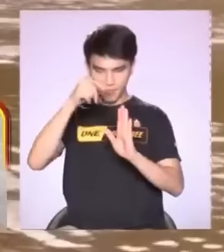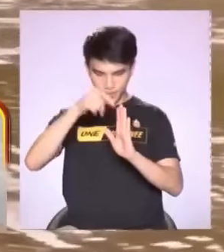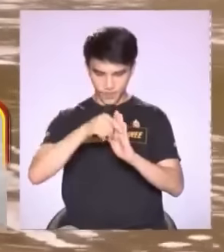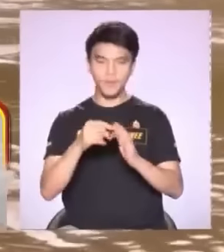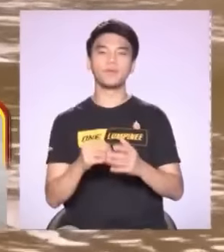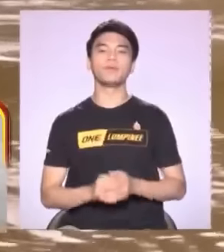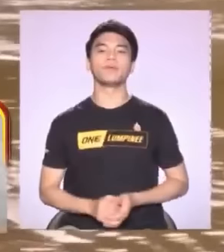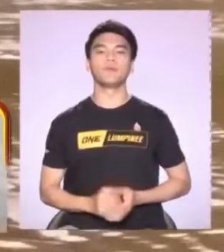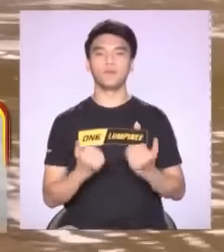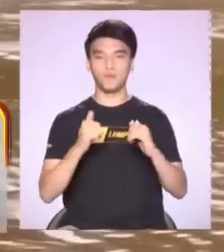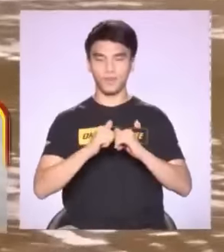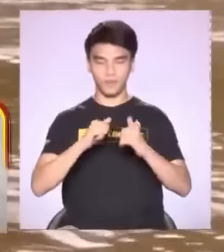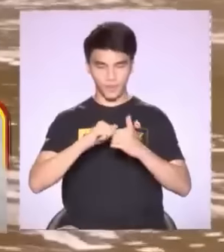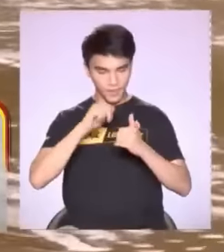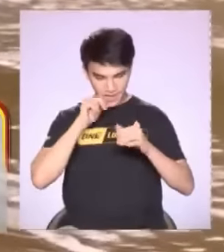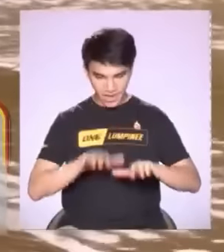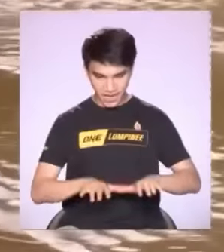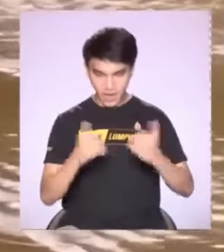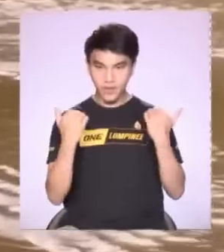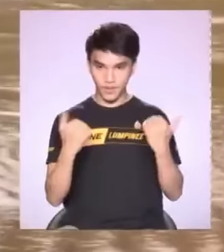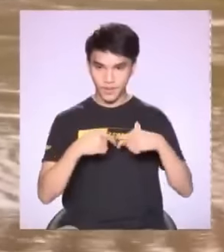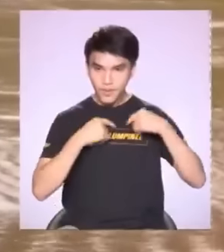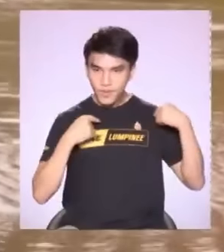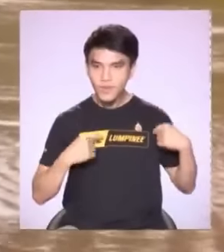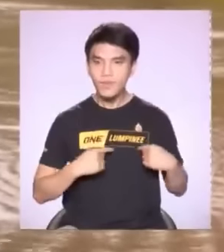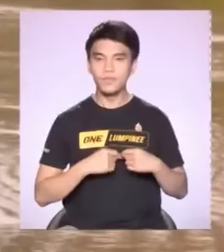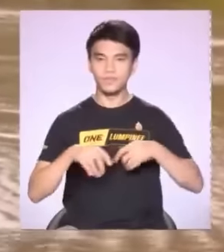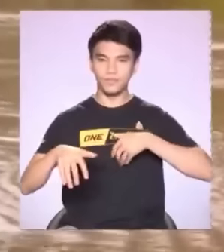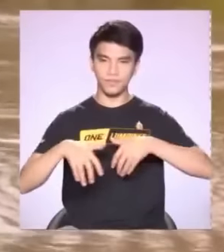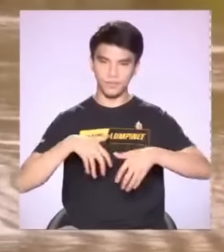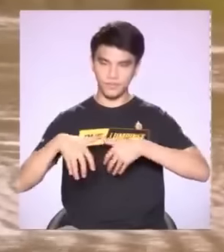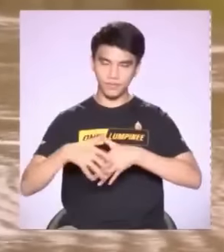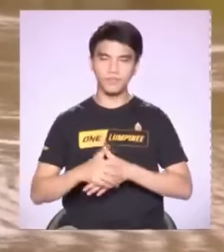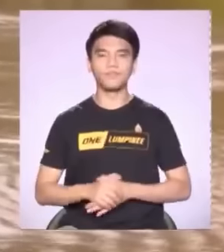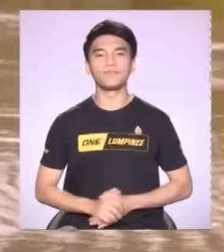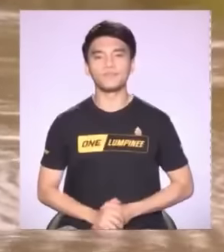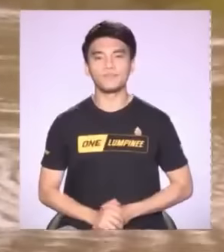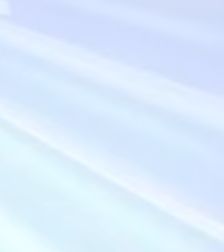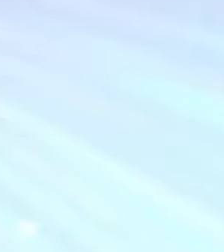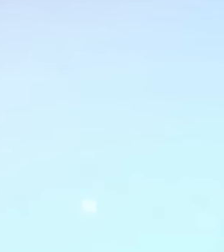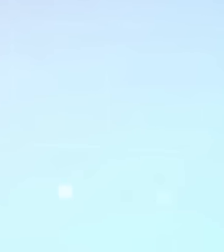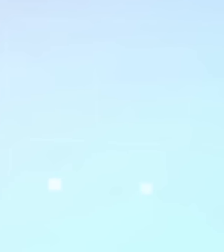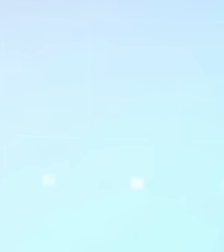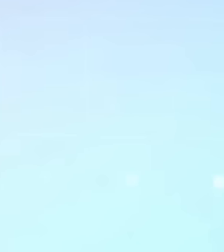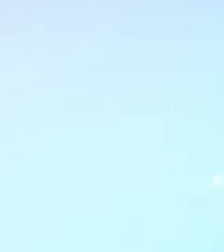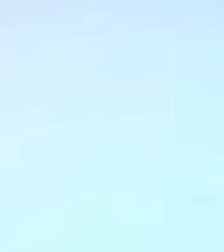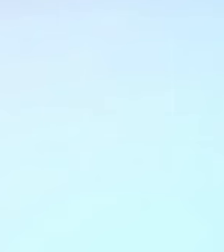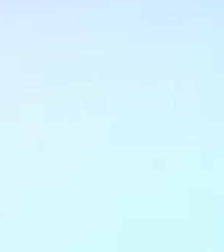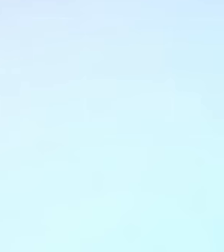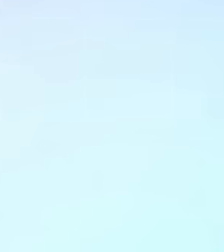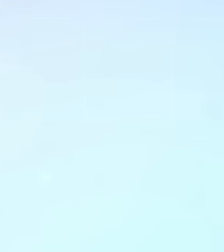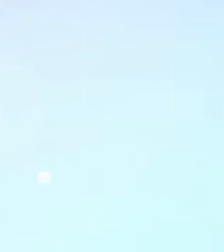ดูเรื่องของสถานการณ์น้ำในตอนนี้แล้วก็ไปให้กำลังใจพี่น้องประชาชนด้วยค่ะอืทำ 7